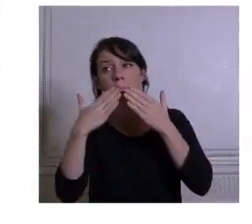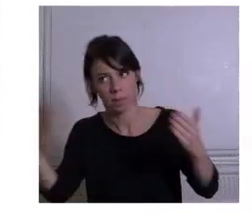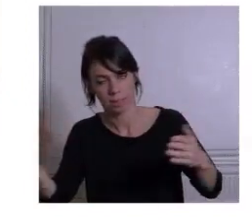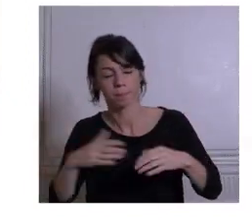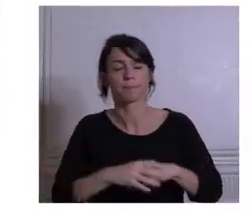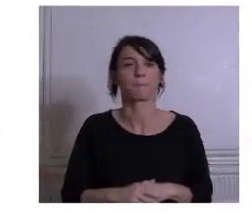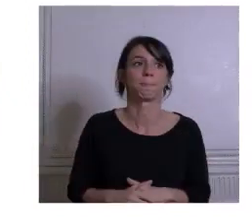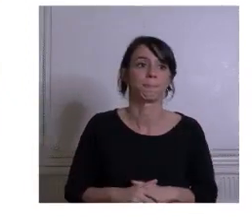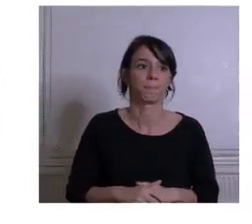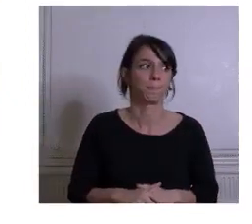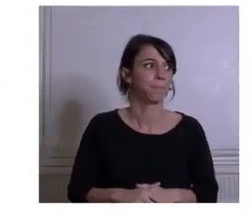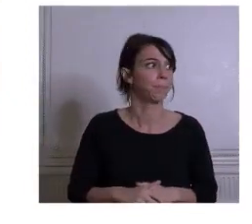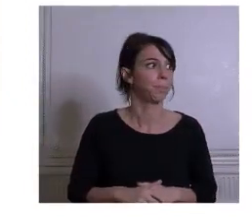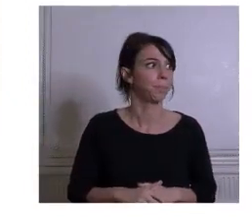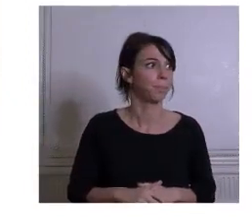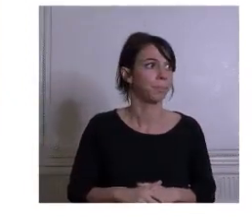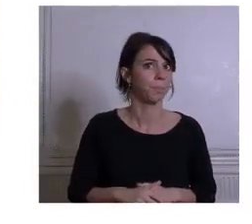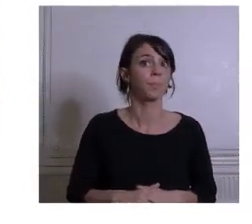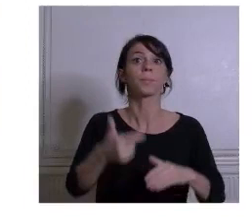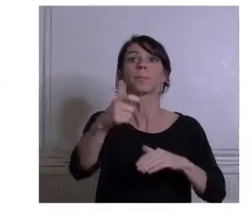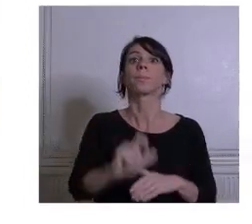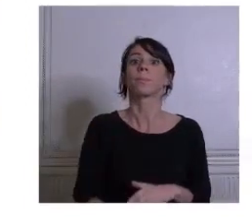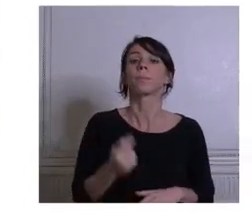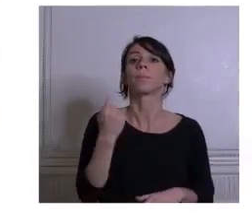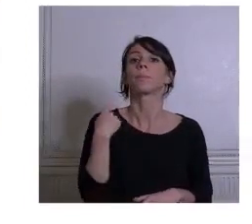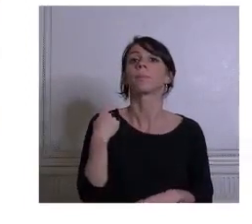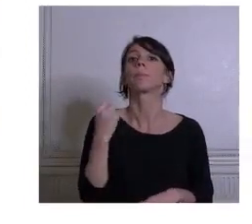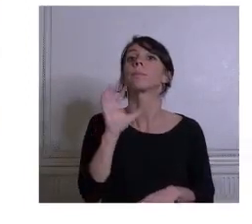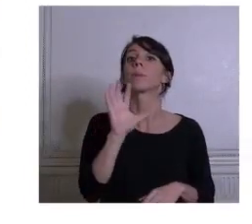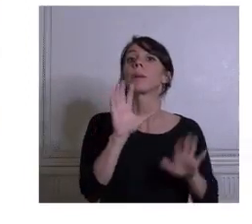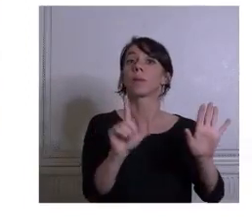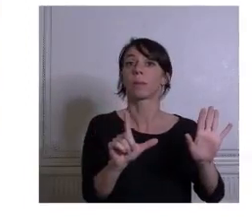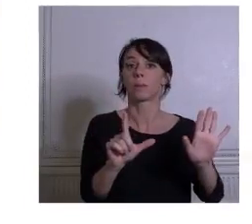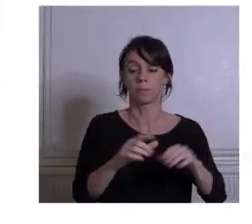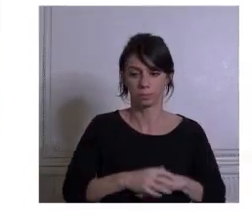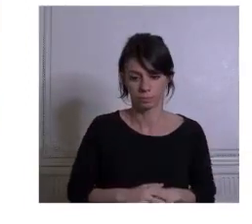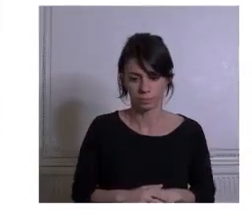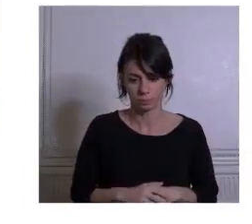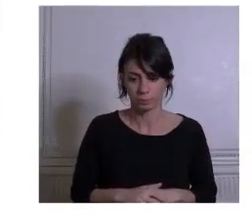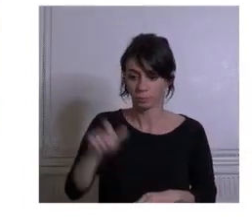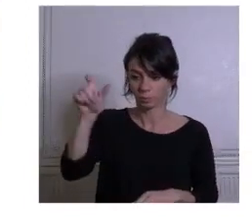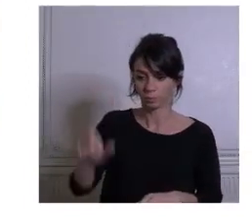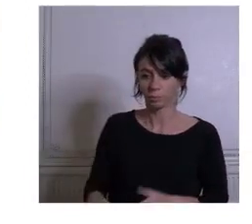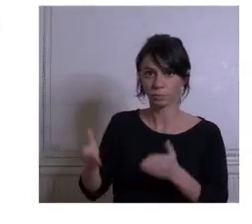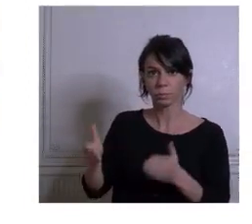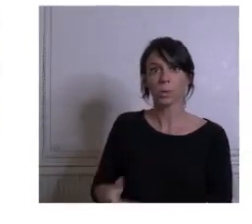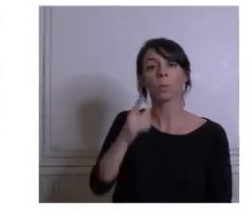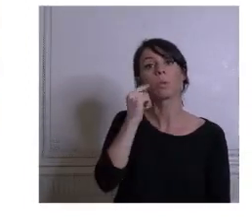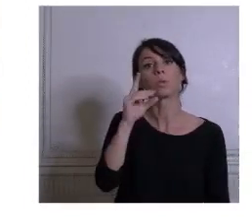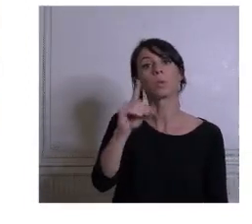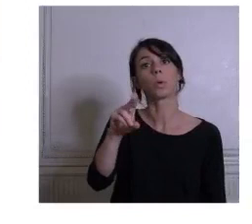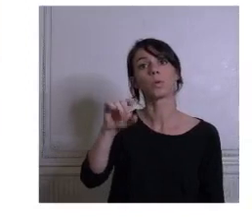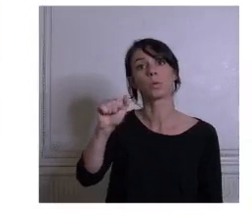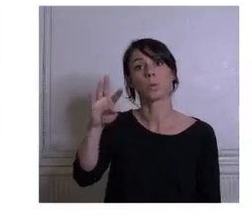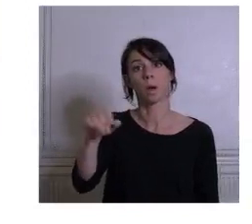avoir reçu d'invitation du collège. À voir si il y a eu une erreur de. Ouais,